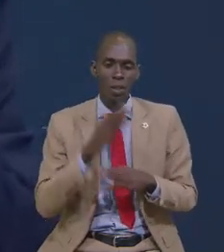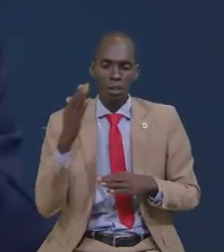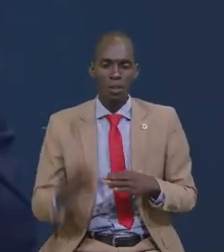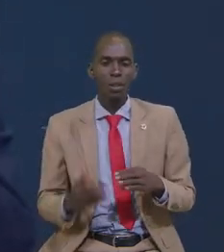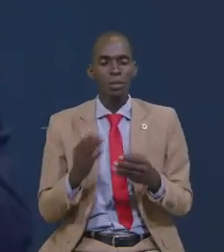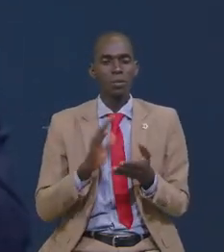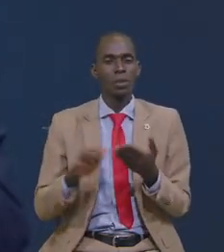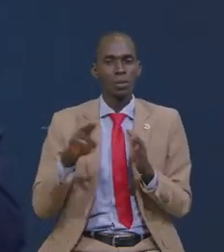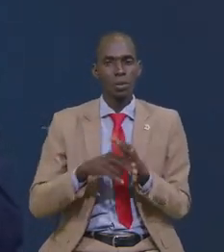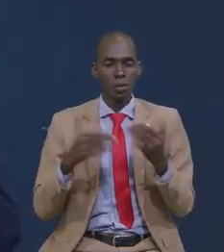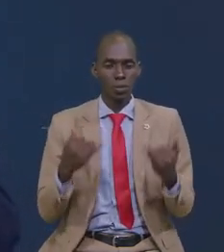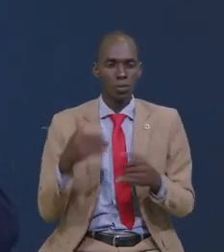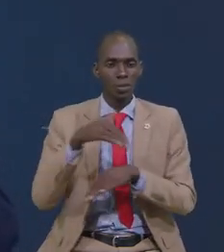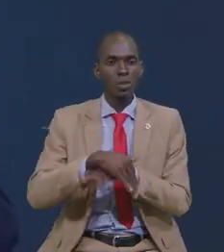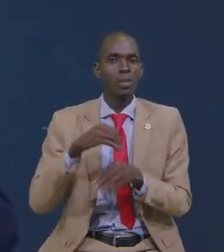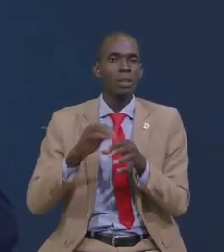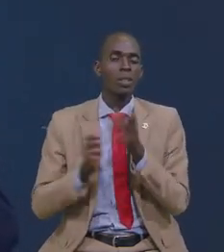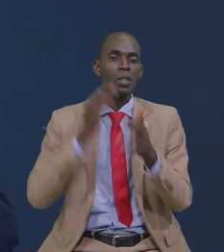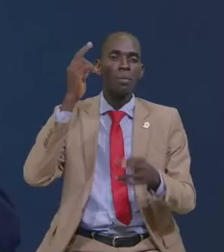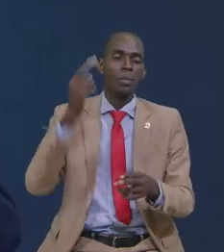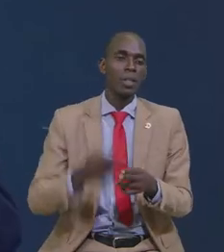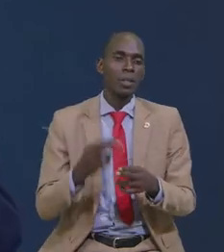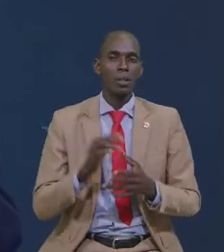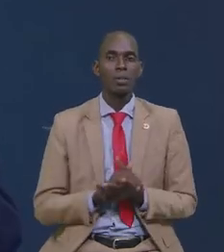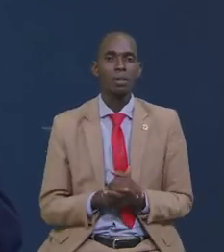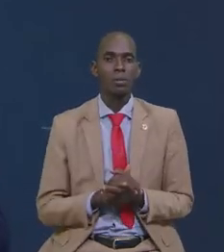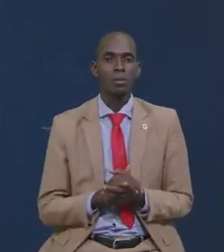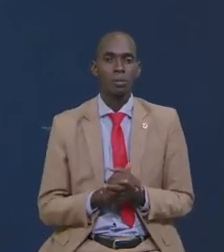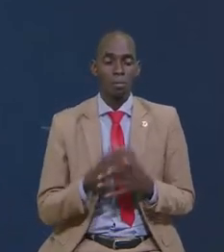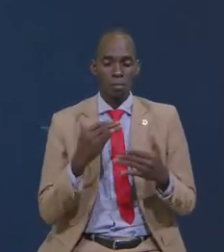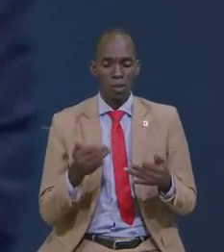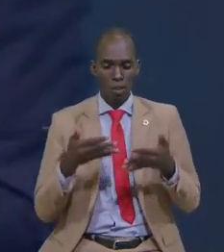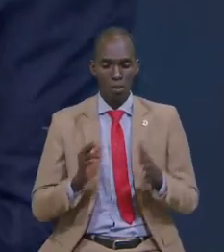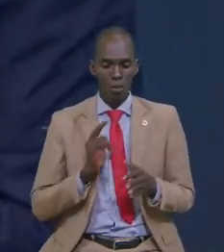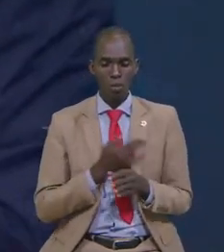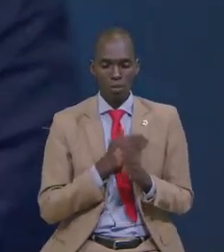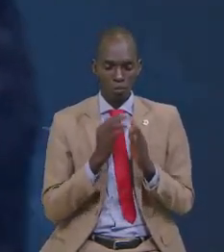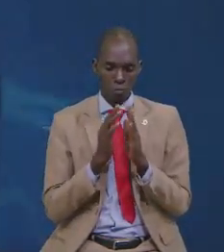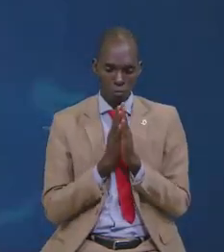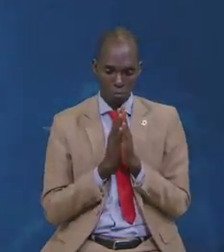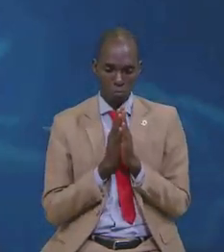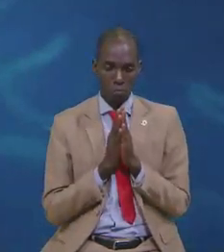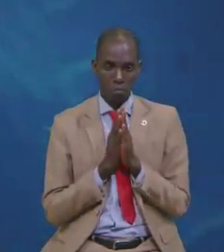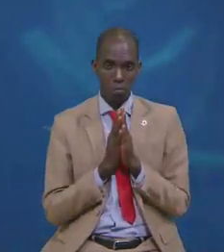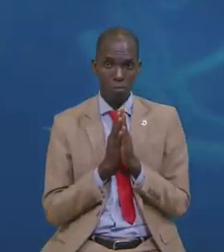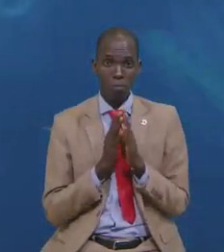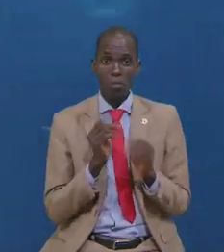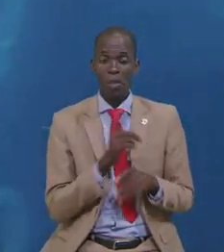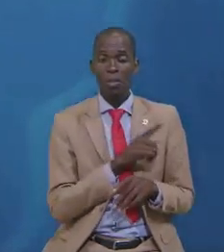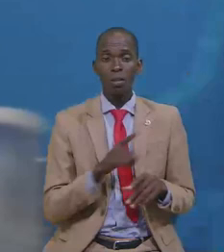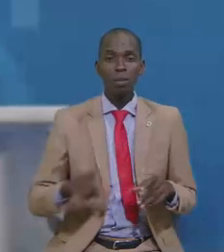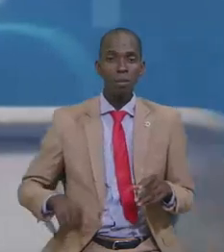vous receviez le pardon total ce soir au nom de Jésus-Christ. Les têtes baissées et les yeux fermés.